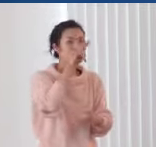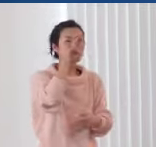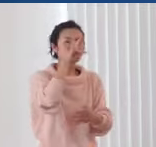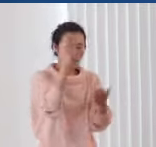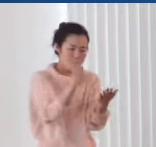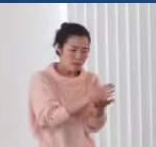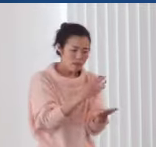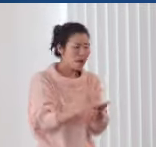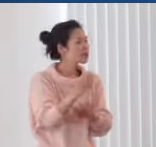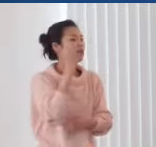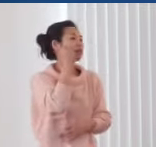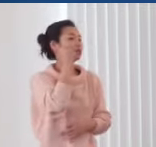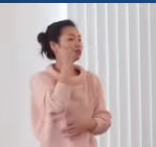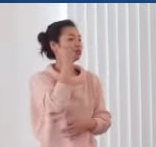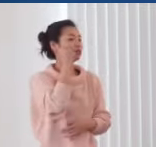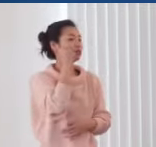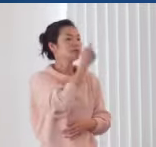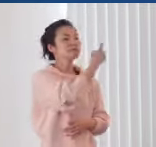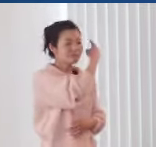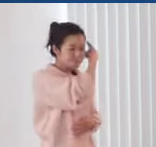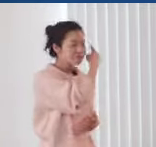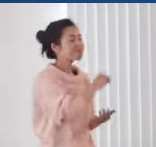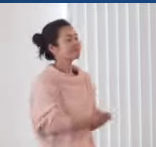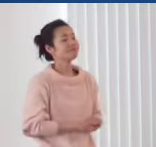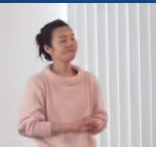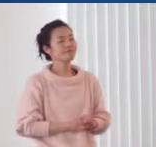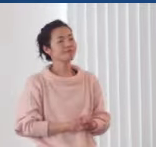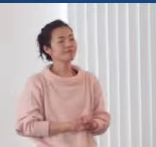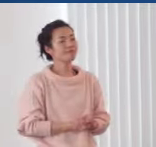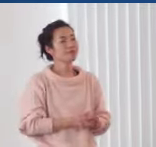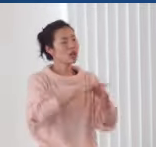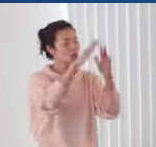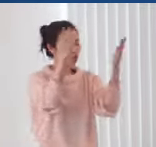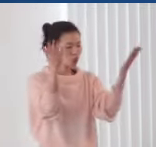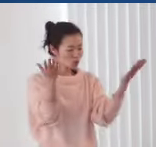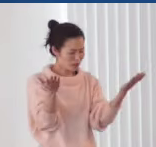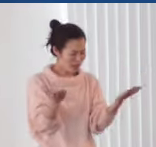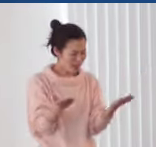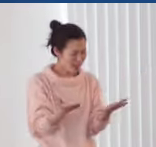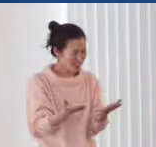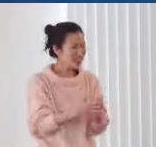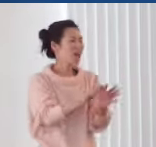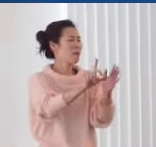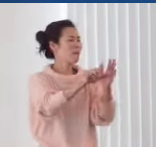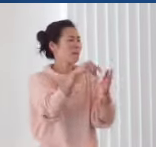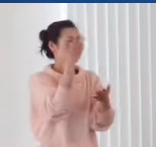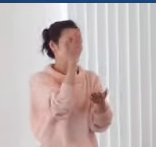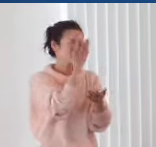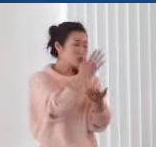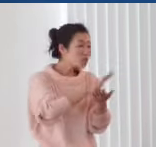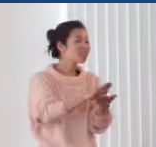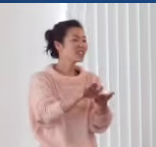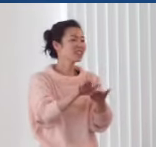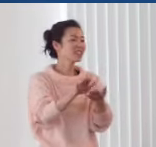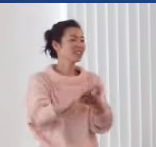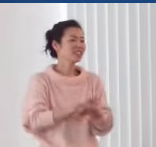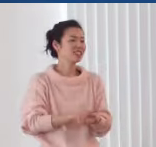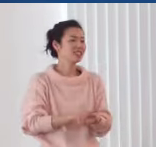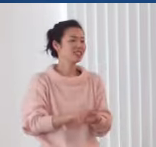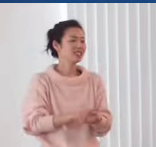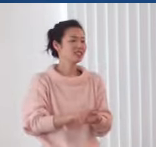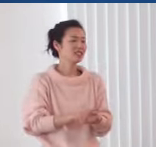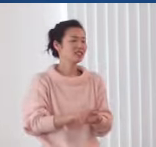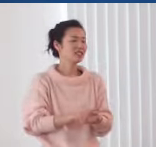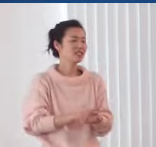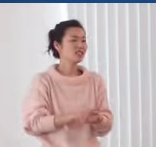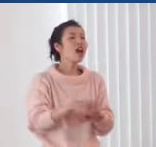ることができない。神のなさることはすべて時にかなって美しい。神はまた人の心に永遠への思いを与えられた。しかし